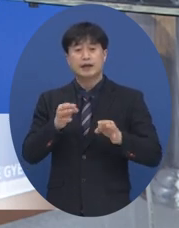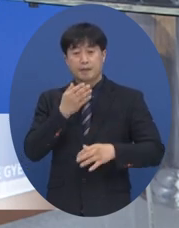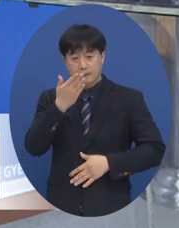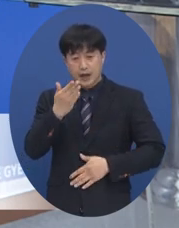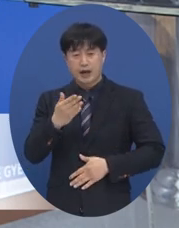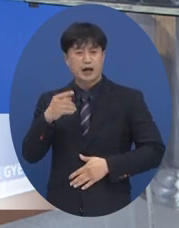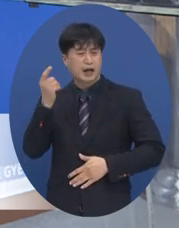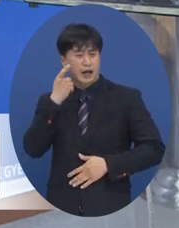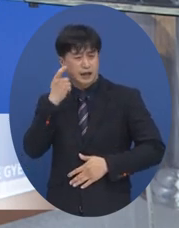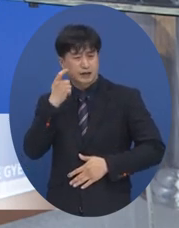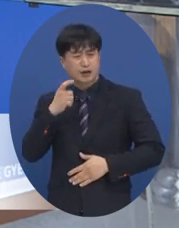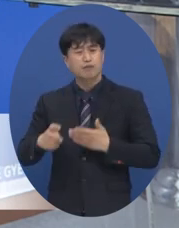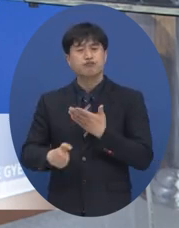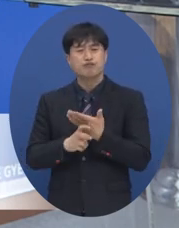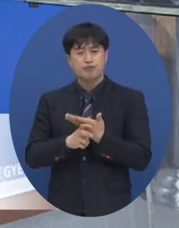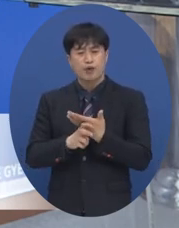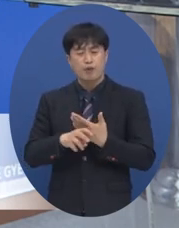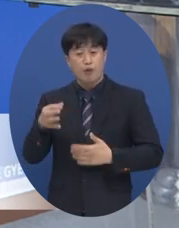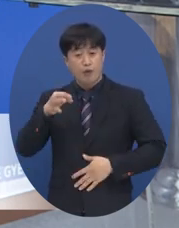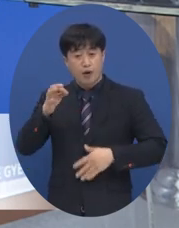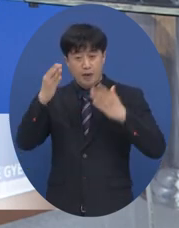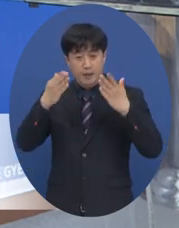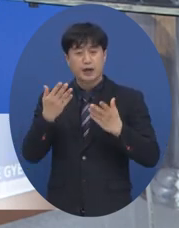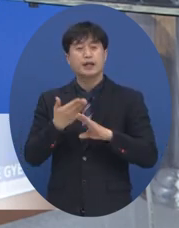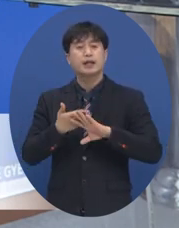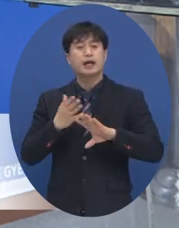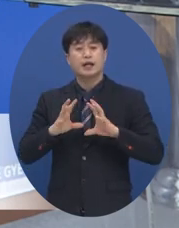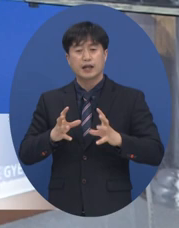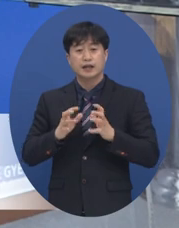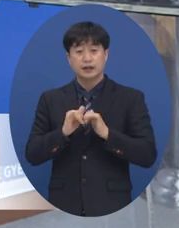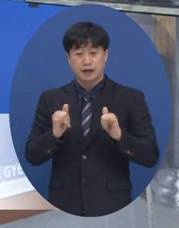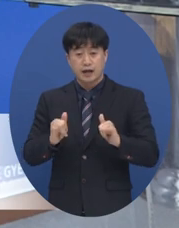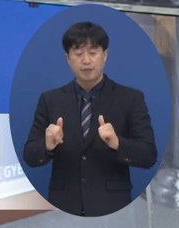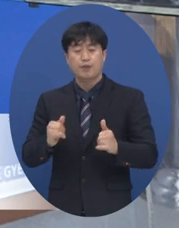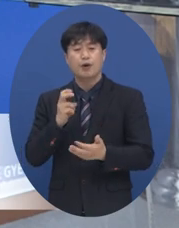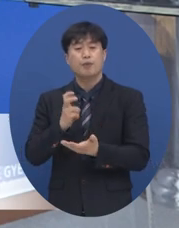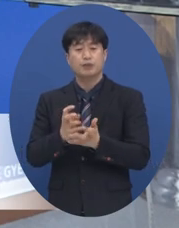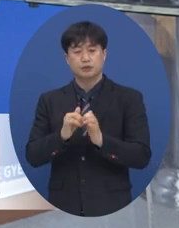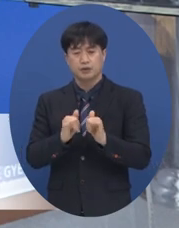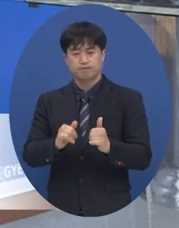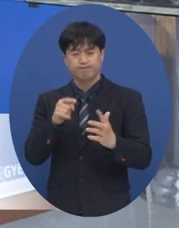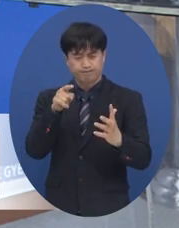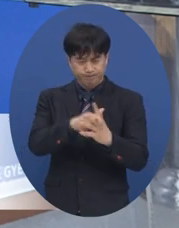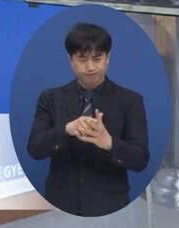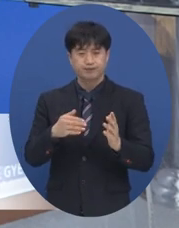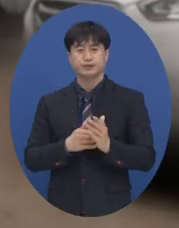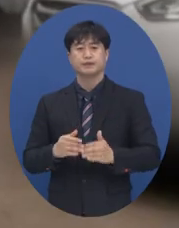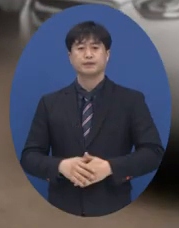재직증명서를 제출하는 등 부정한 방법으로 허가를 받은 외국인과 법인이 경기도에 덜미를 잡혔습니다.